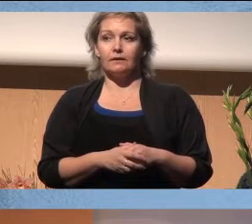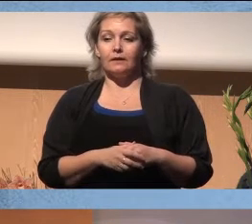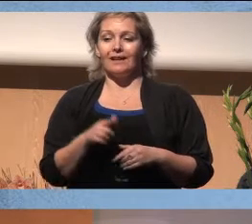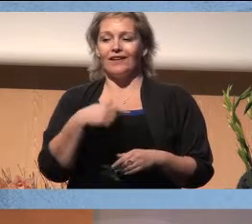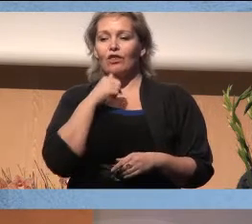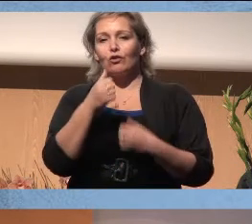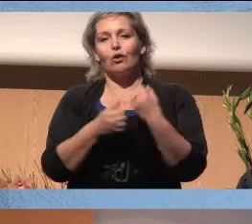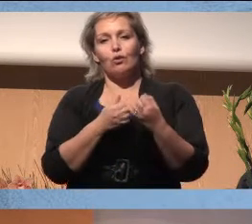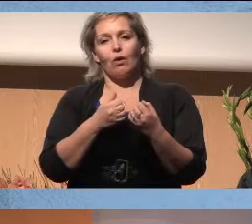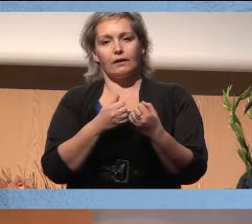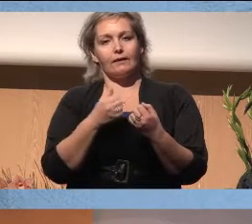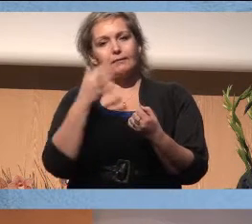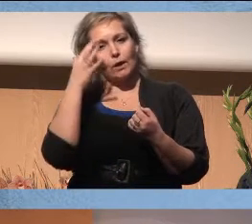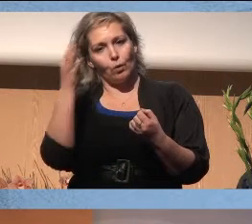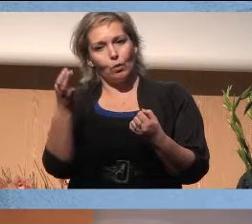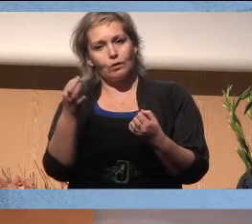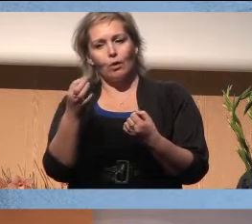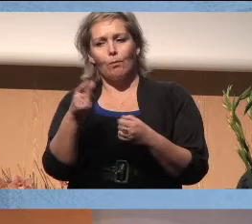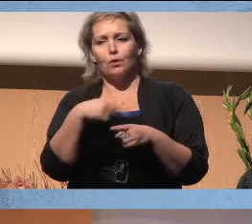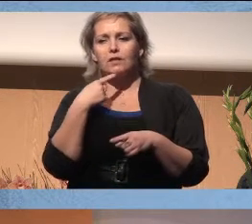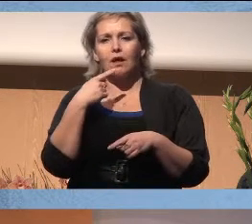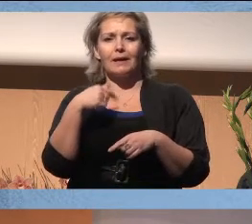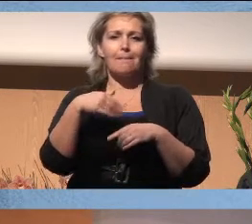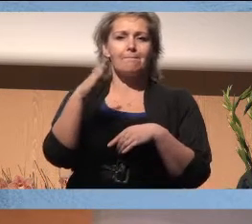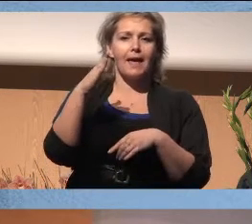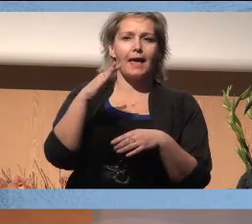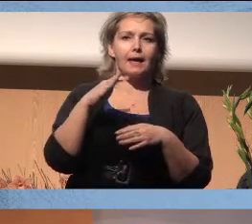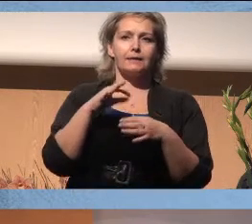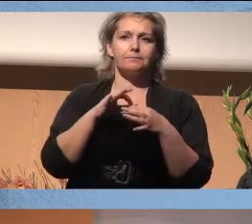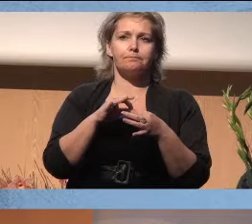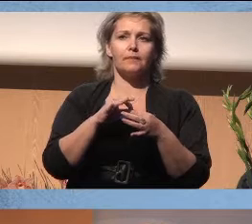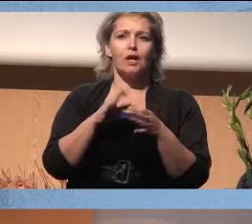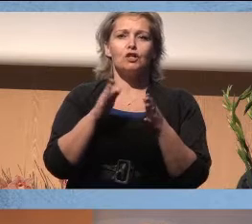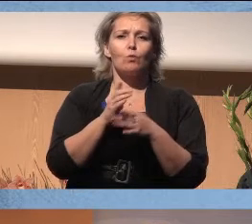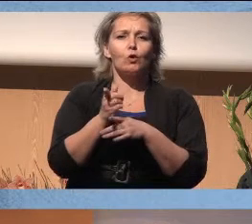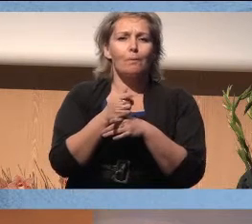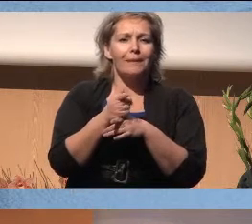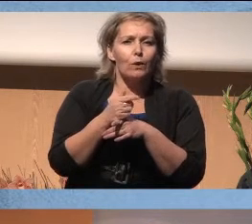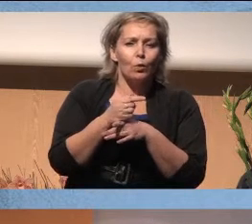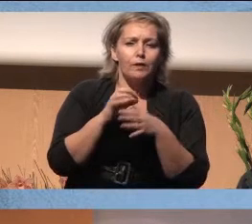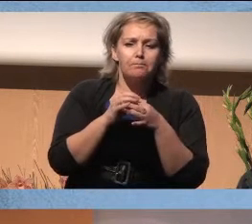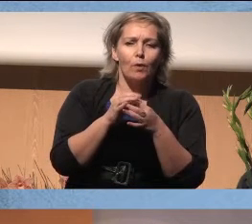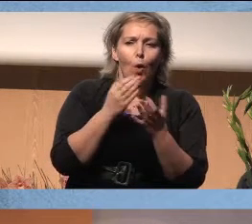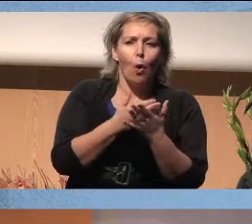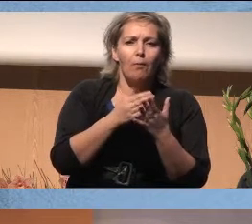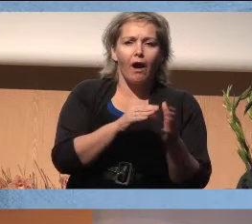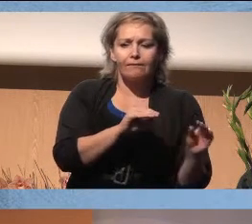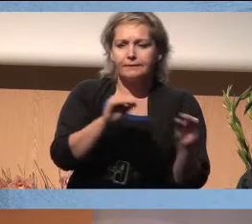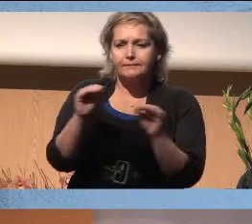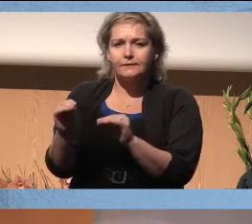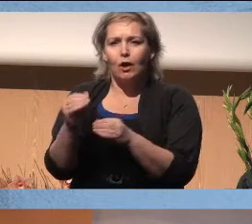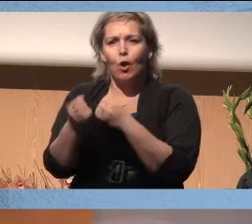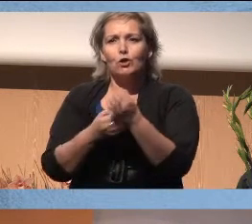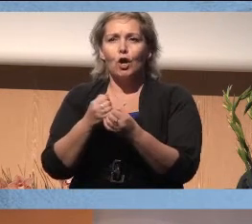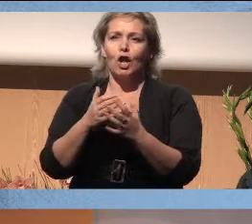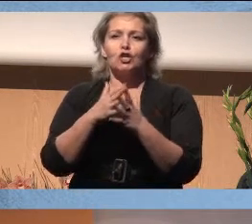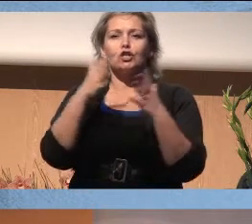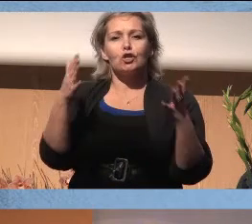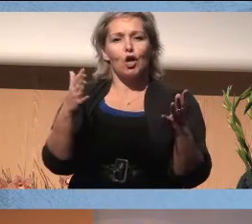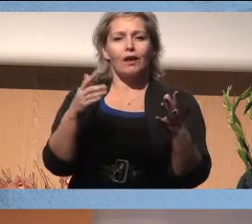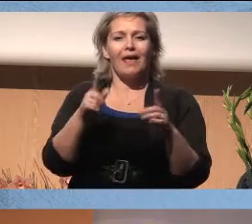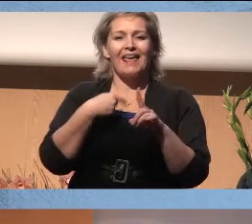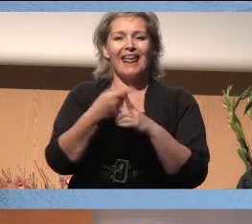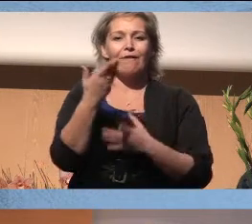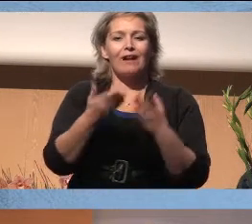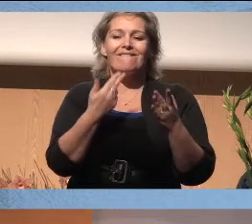Dette må vi gjøre klokt. Og vi må begynne å snakke mer om små piloter, om oppgaveglidning. Vi må gjøre kanskje større